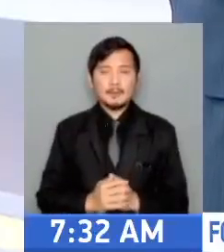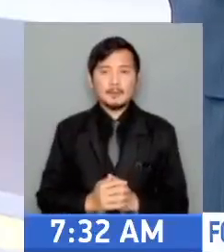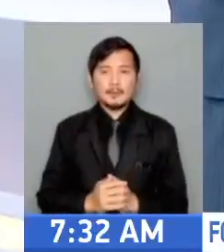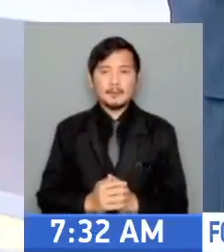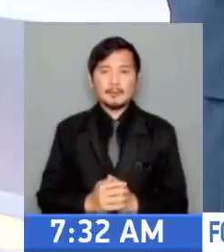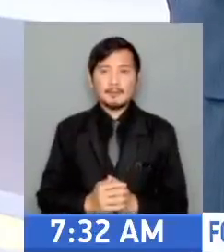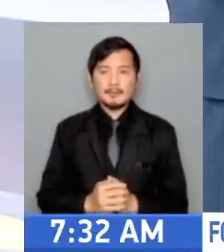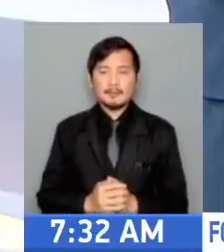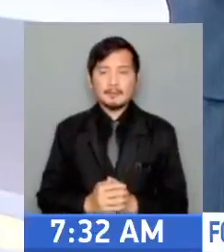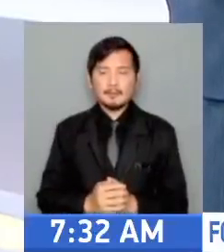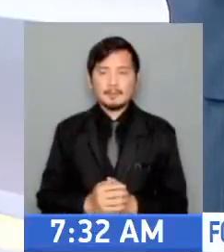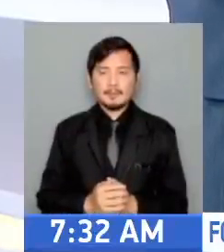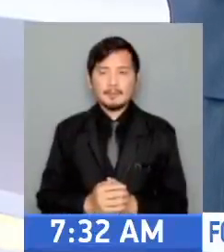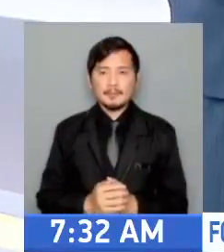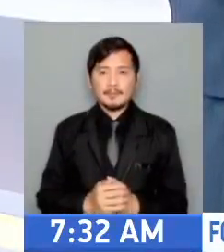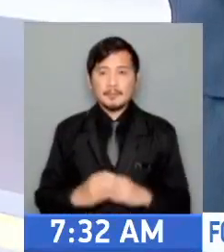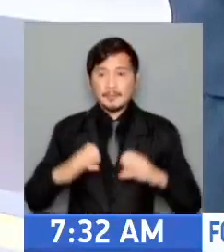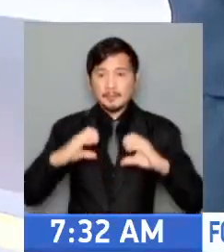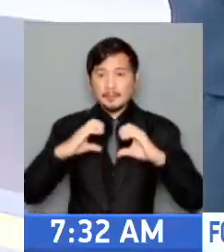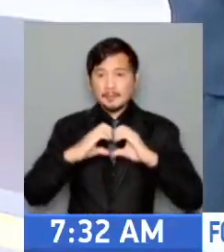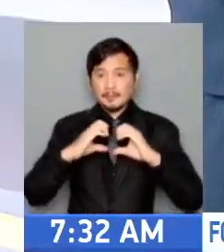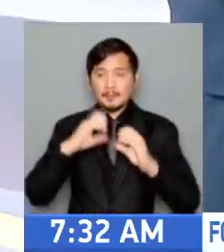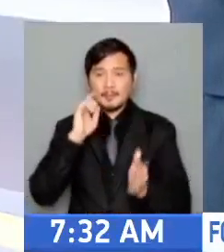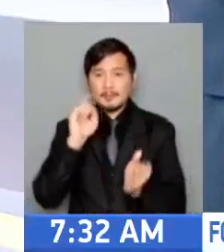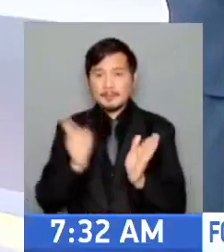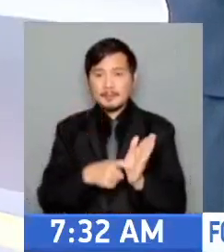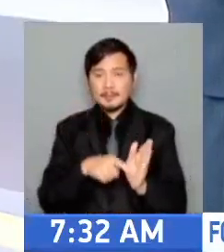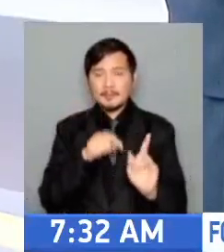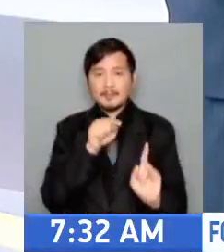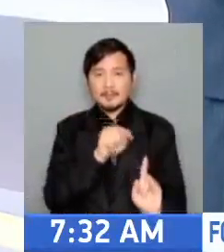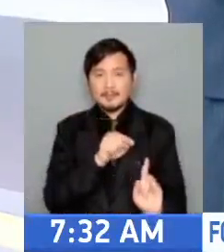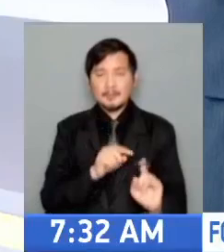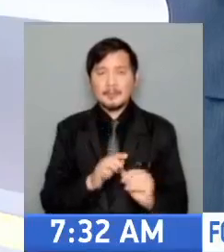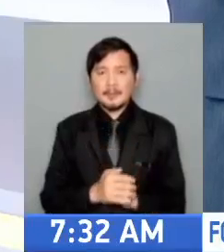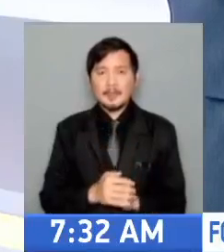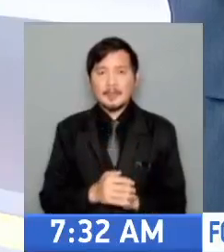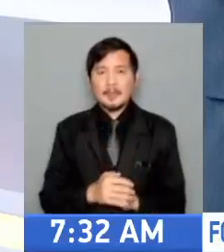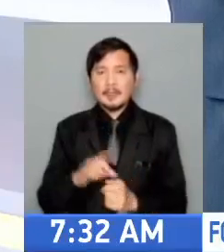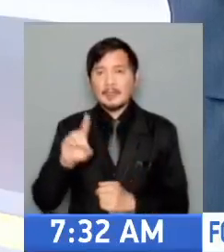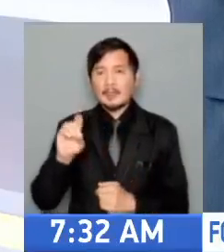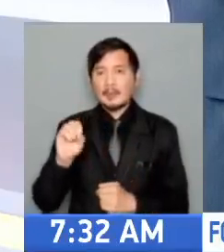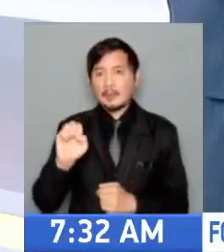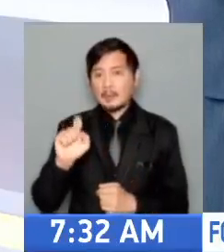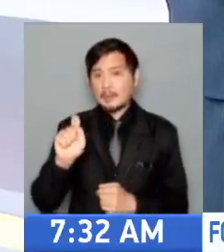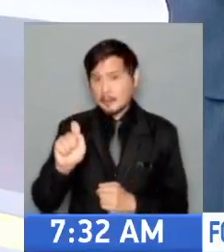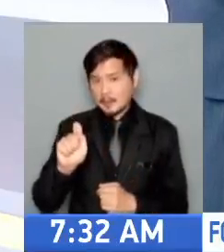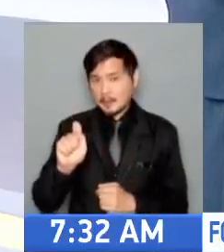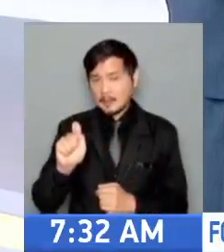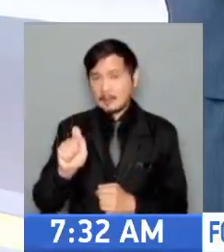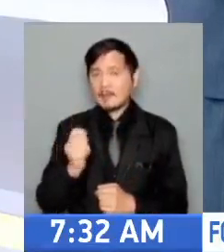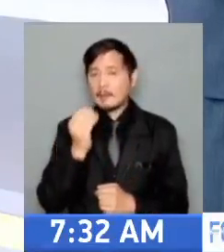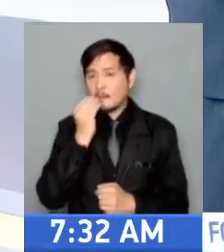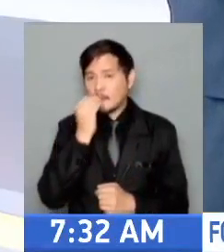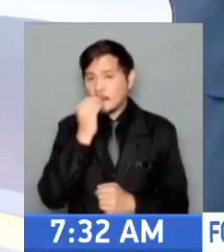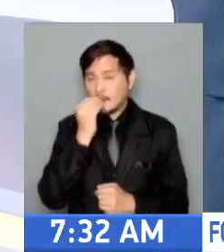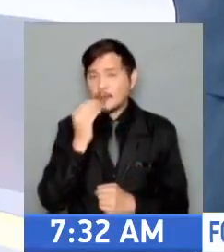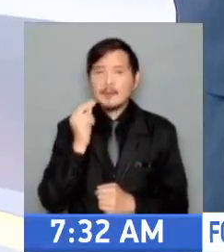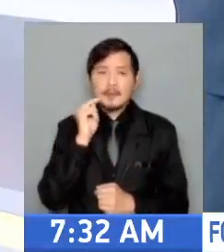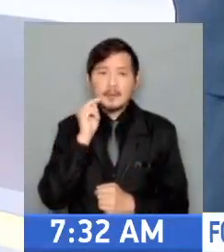Inilala ang GMA Network bilang isa sa mga katuwang ng Department of Science and Technology, Food and Nutrition Research Institute